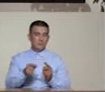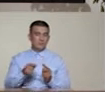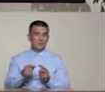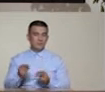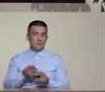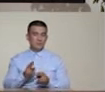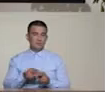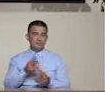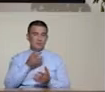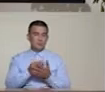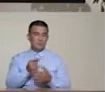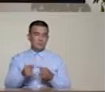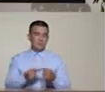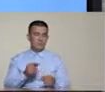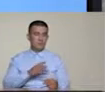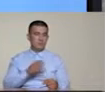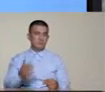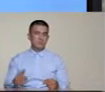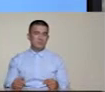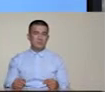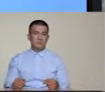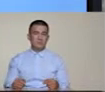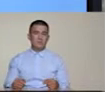tarixiy davr hisoblanadi.